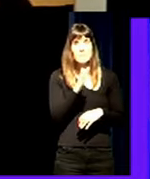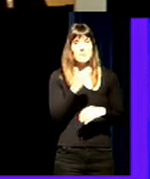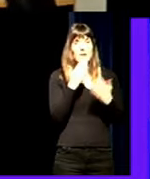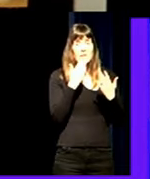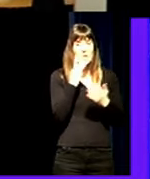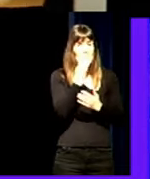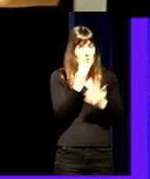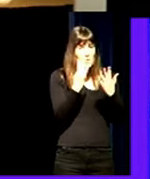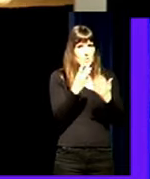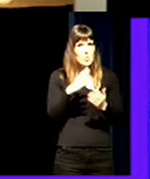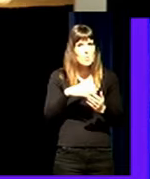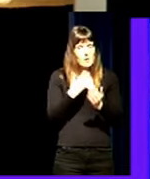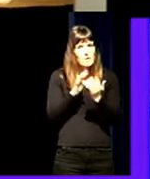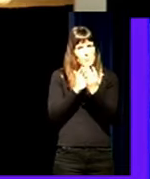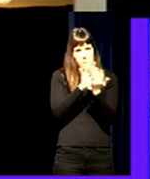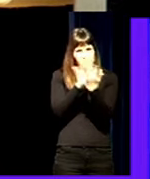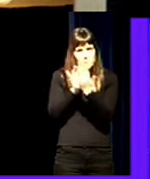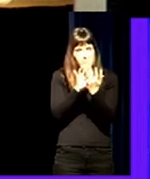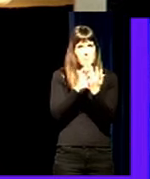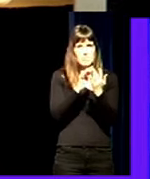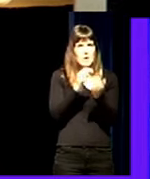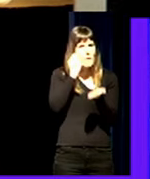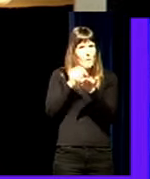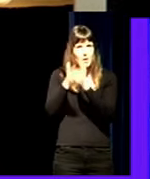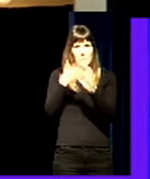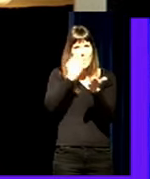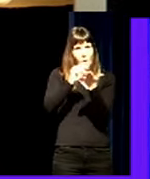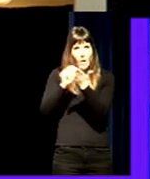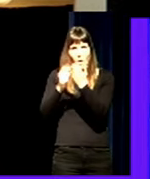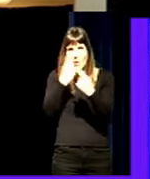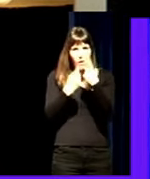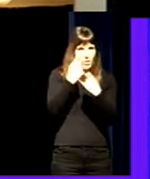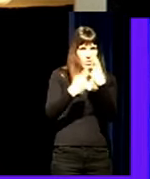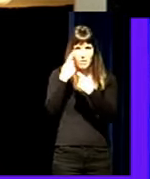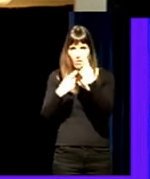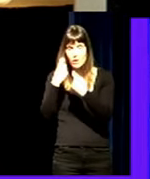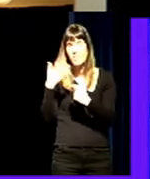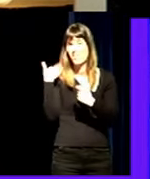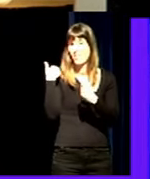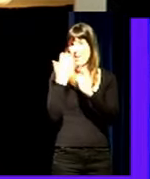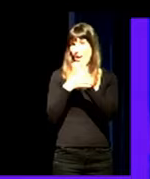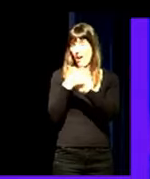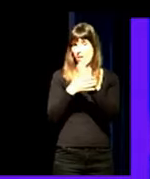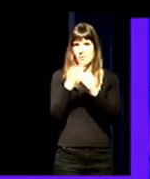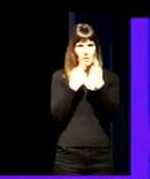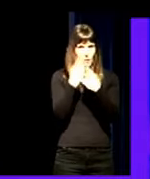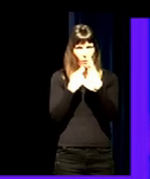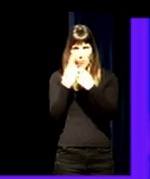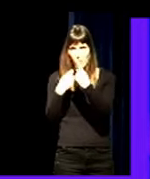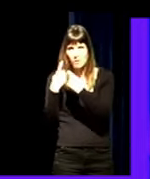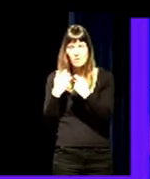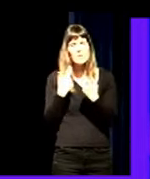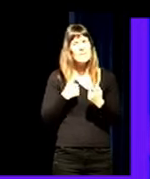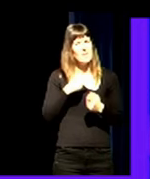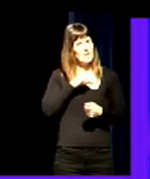guztia, ostras. Eta lehen egipatu dugu, ez da? Ibizaki, emozionalak, sozialak eta salgarriak